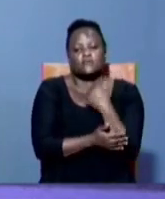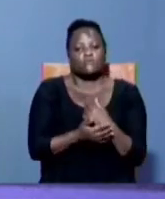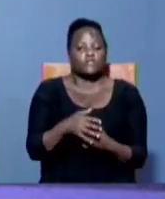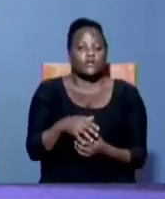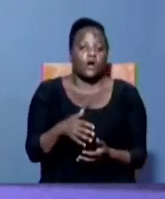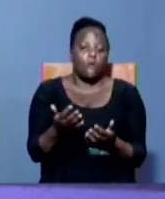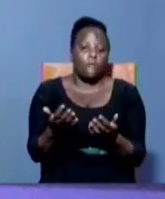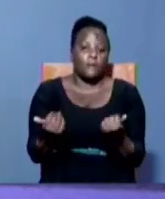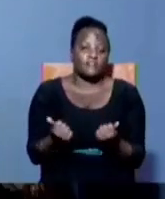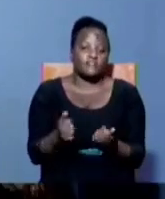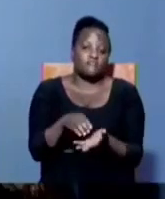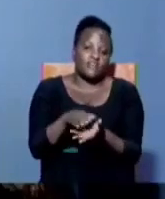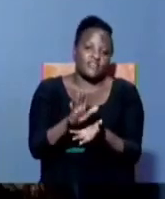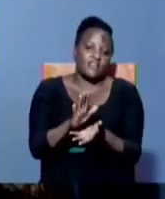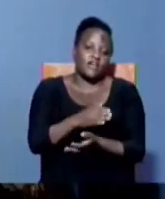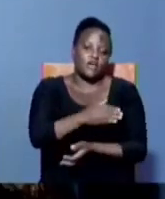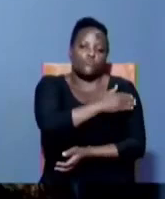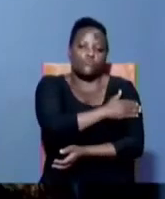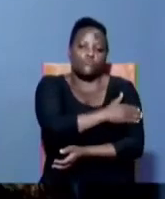mkuu juu mbinguni.